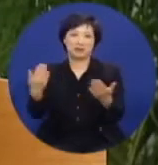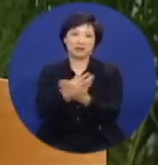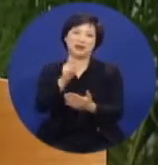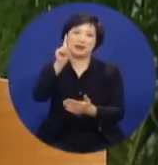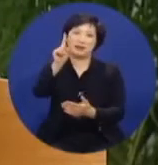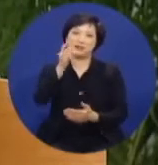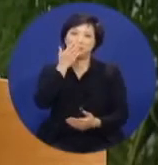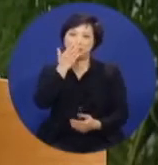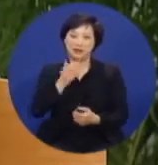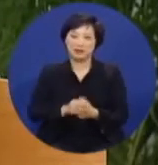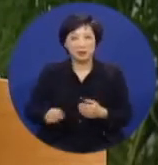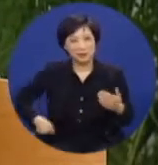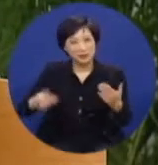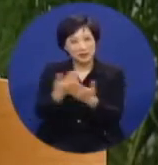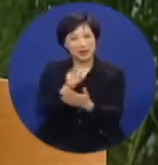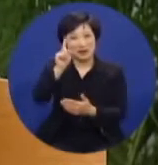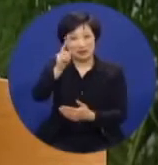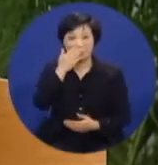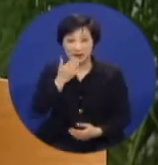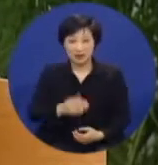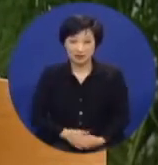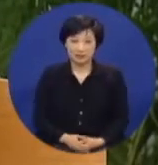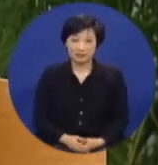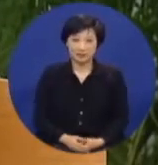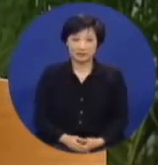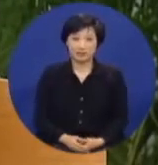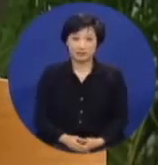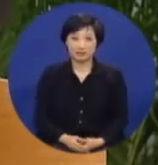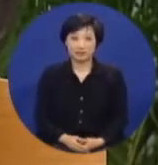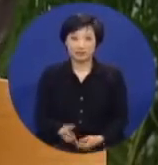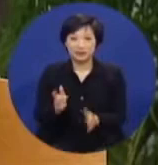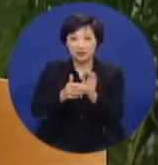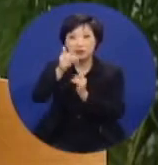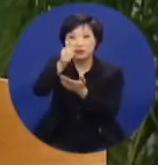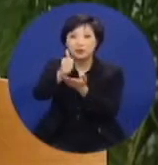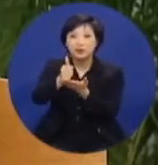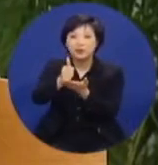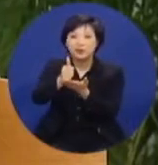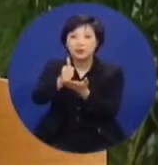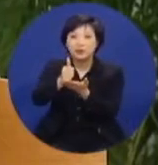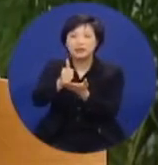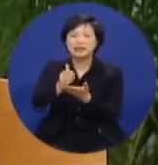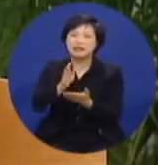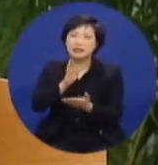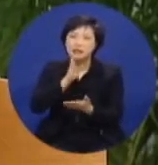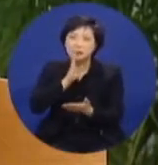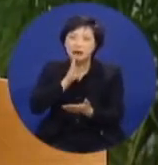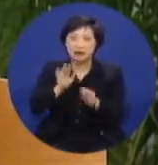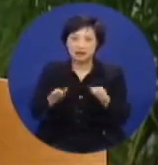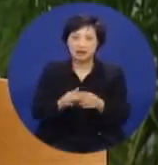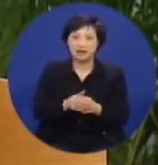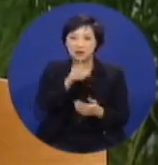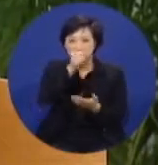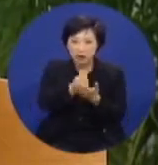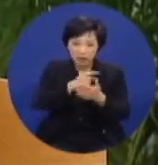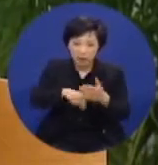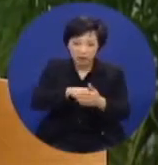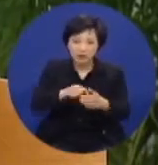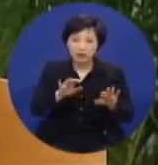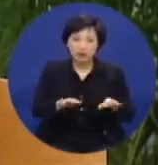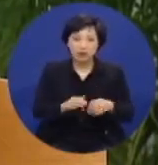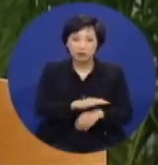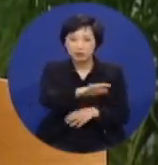대개 밖에 없어 그러므로 예수 그리도는 정말로 최 아래 또 숙명적 이고